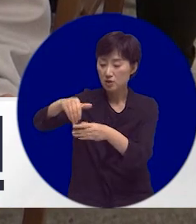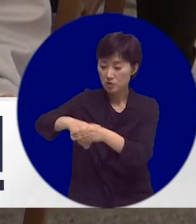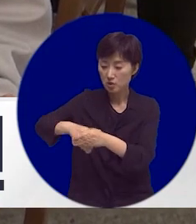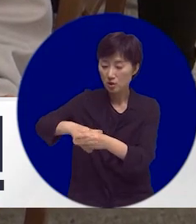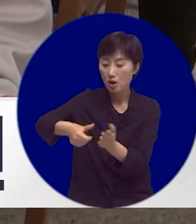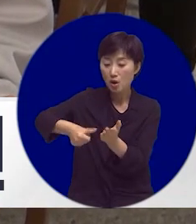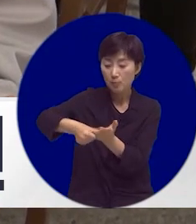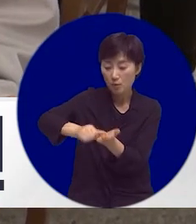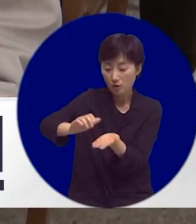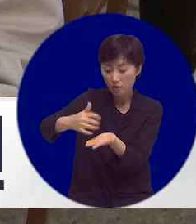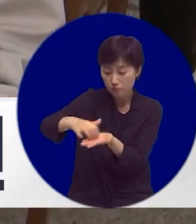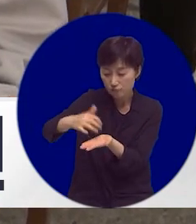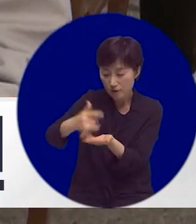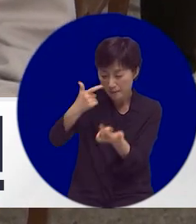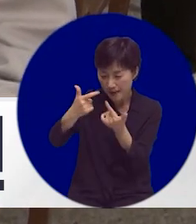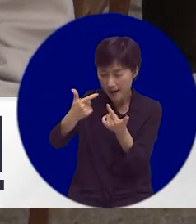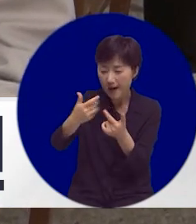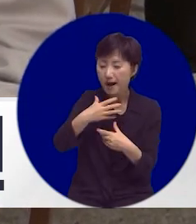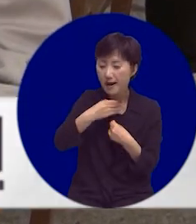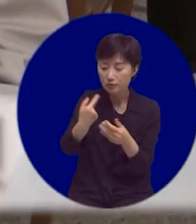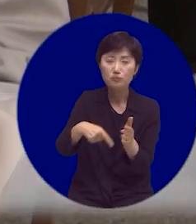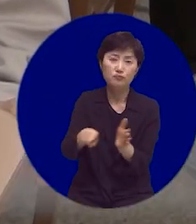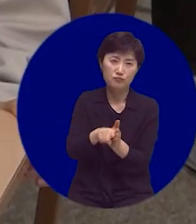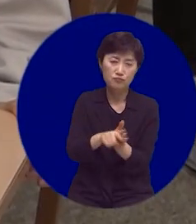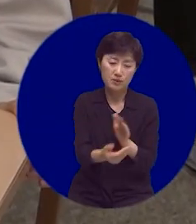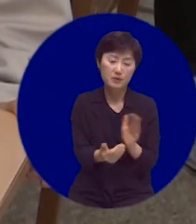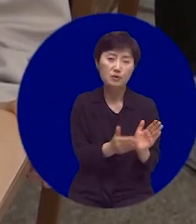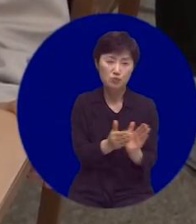정확하고 안정적인 개표관리를 위해 마련됐습니다.